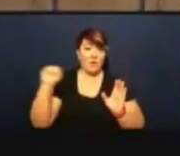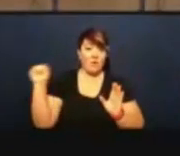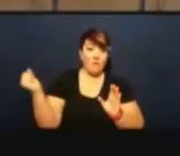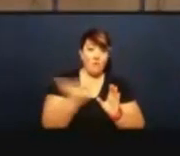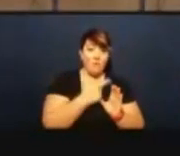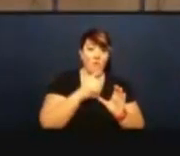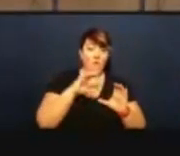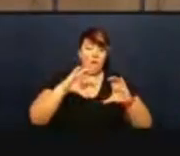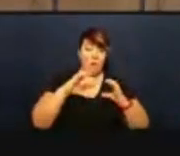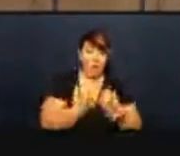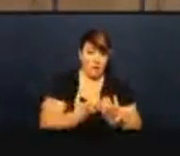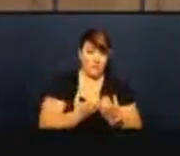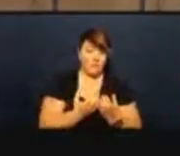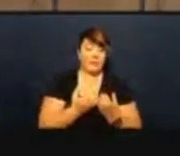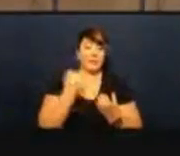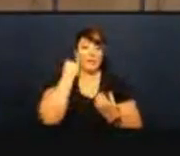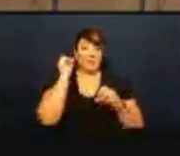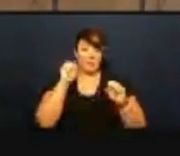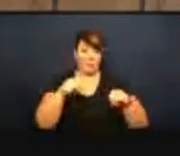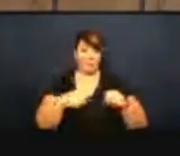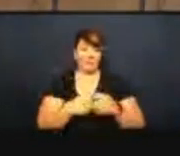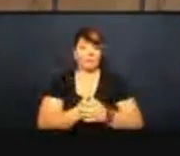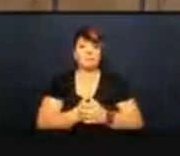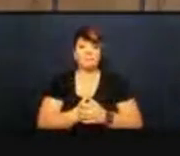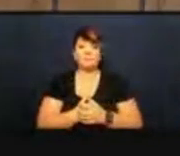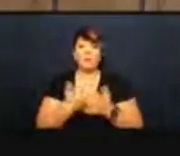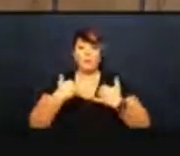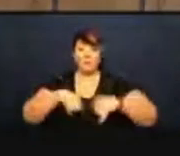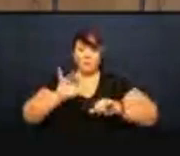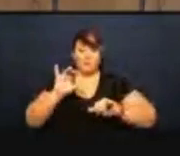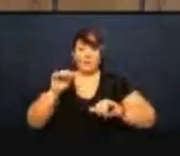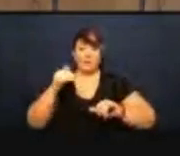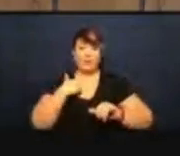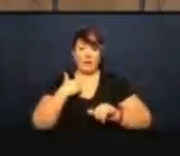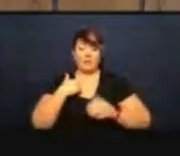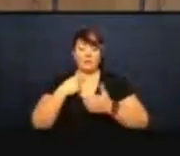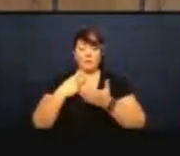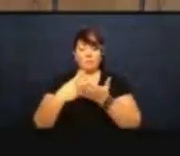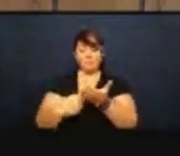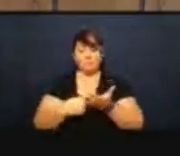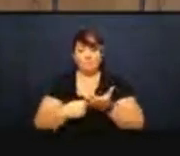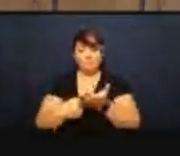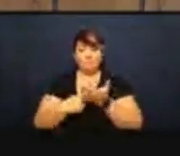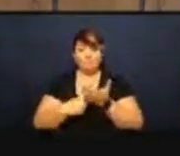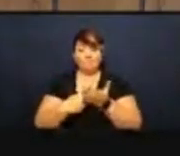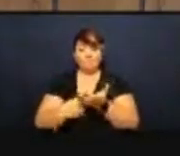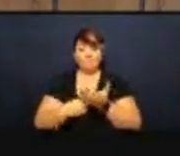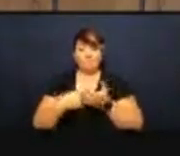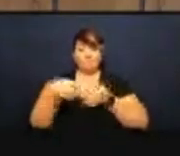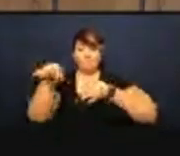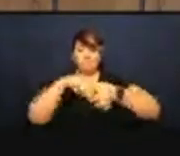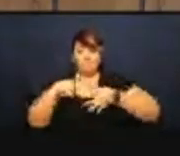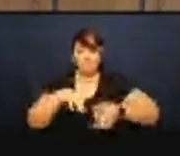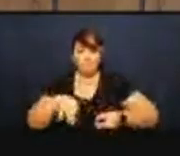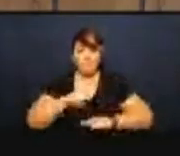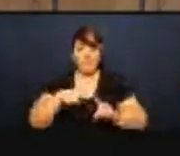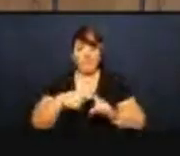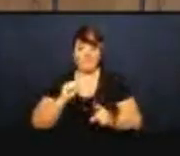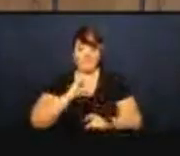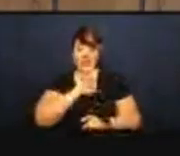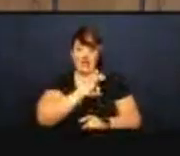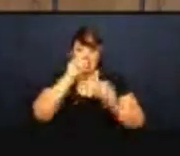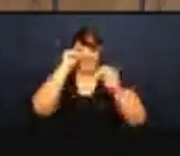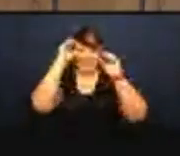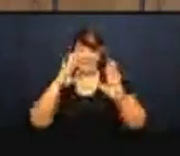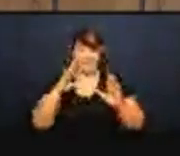kwamba kuna mwalimu katika kila darasa. Kwa mara nyingine tutakuwa na majadiliano ya kina nanyi